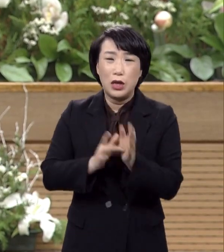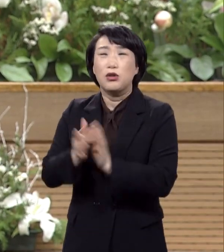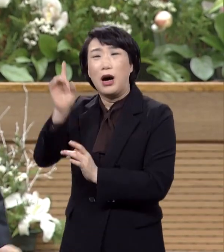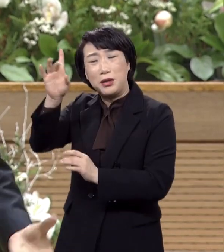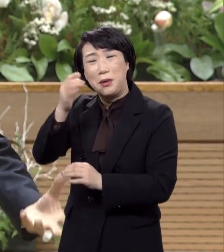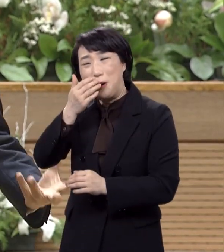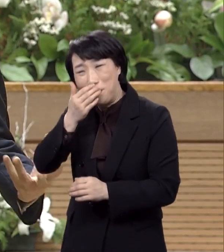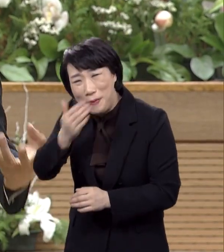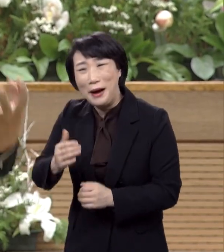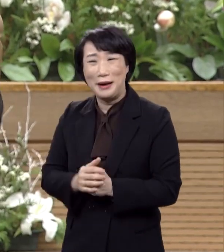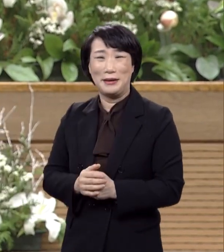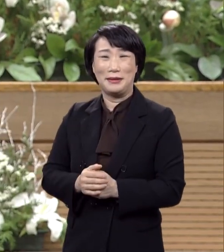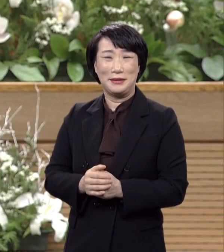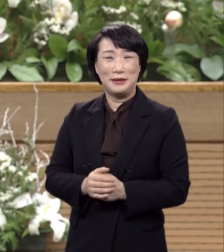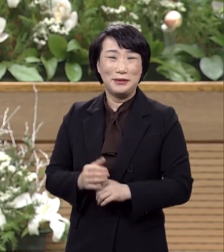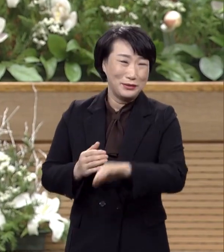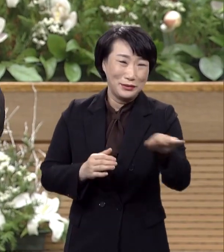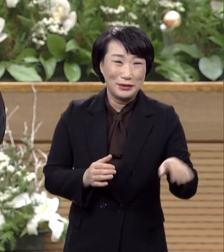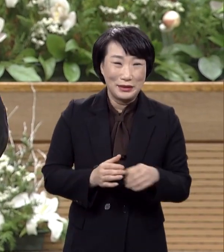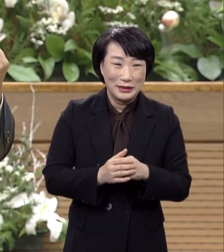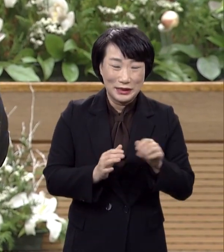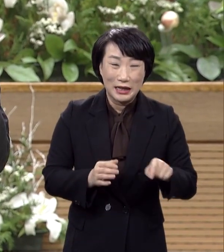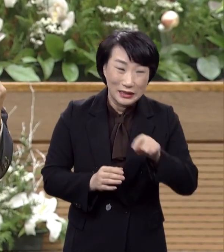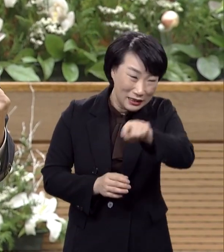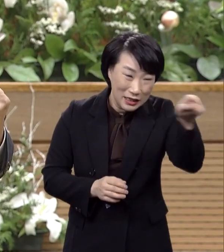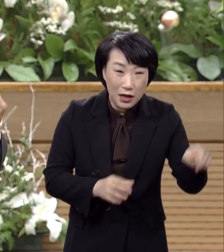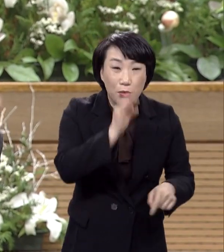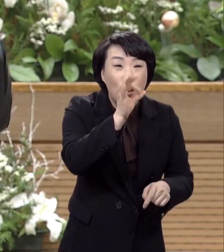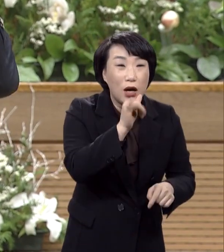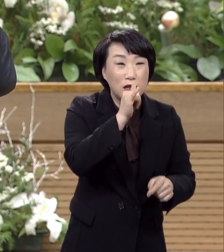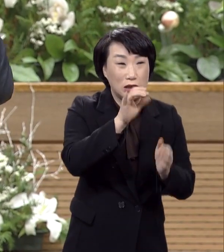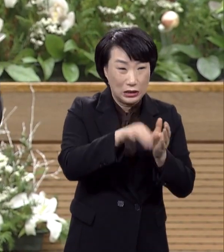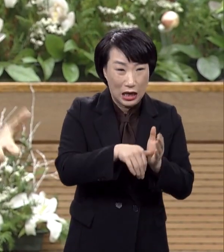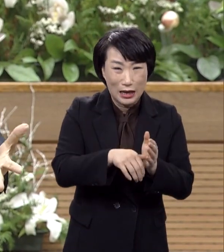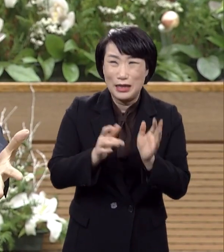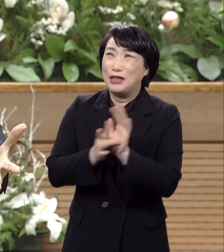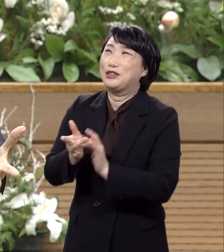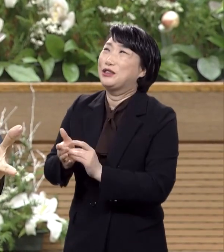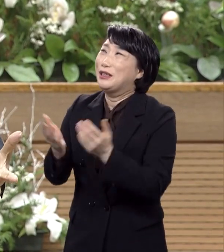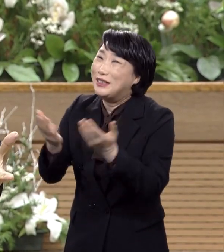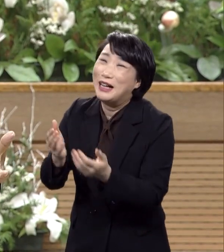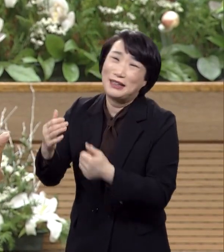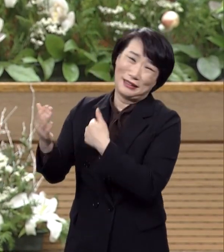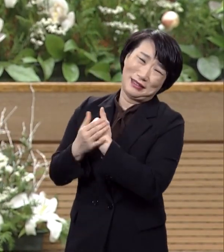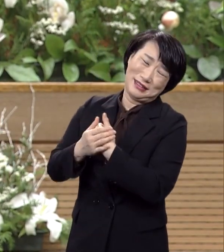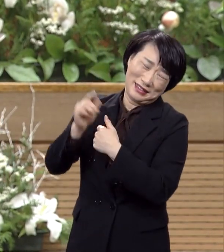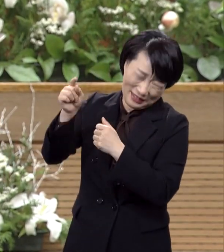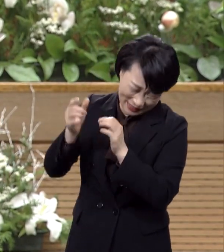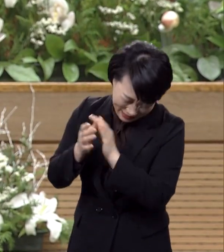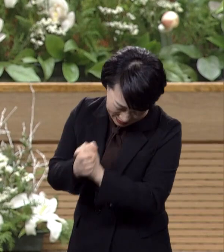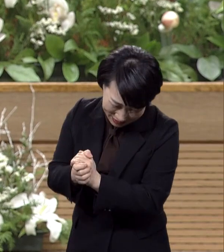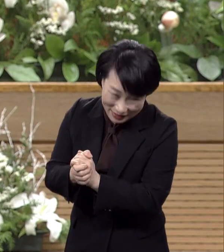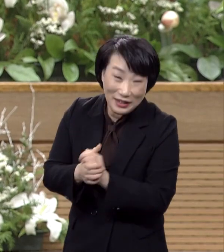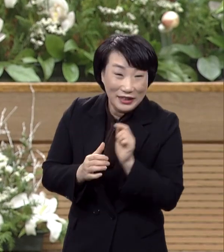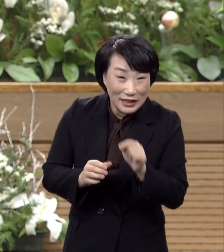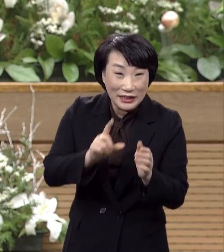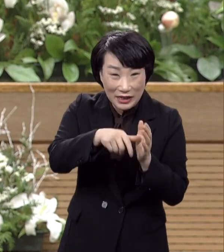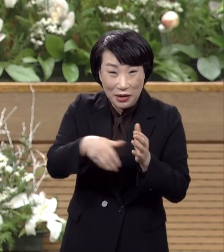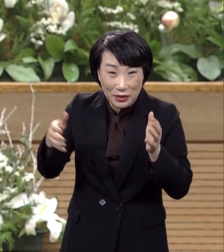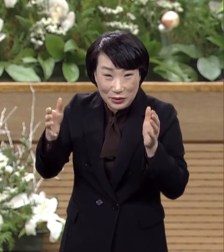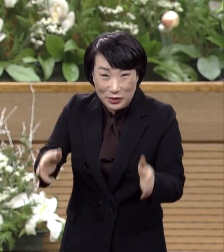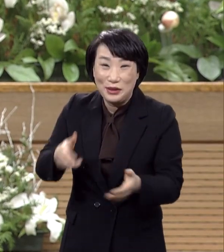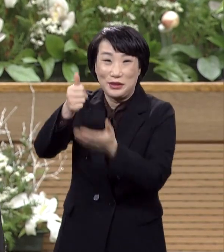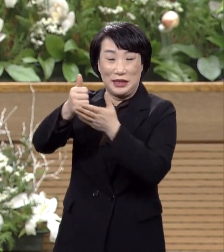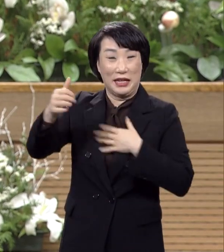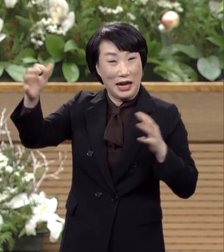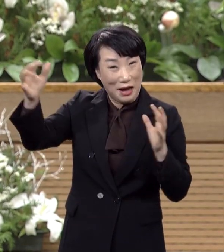해본다. 그래서 우리는 이런 불가능이 있을 때 예수를 일하시게 하는 것만이 세월 속에